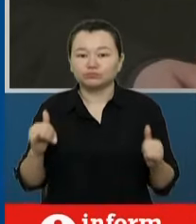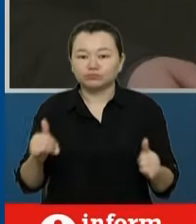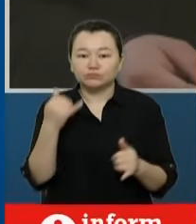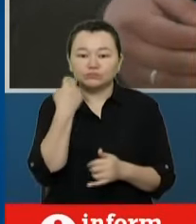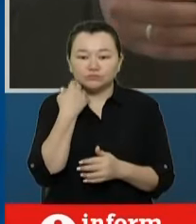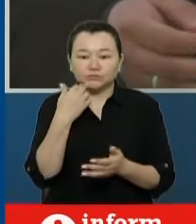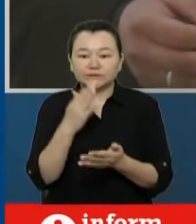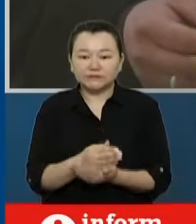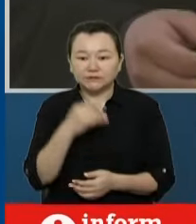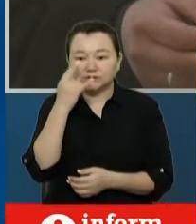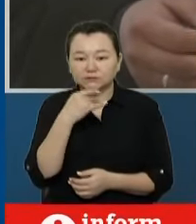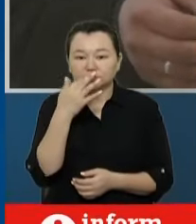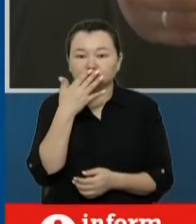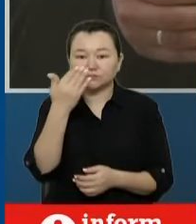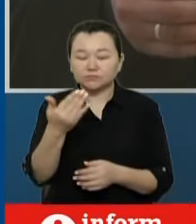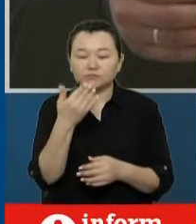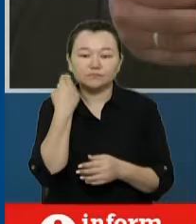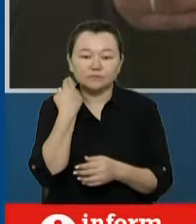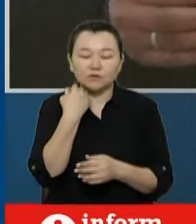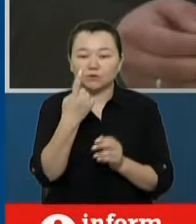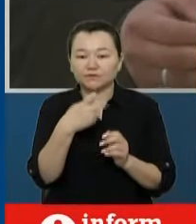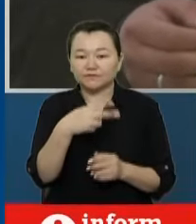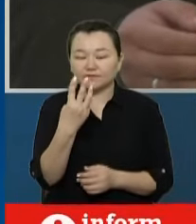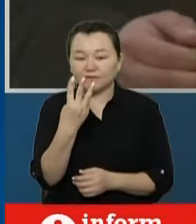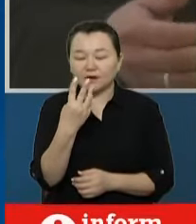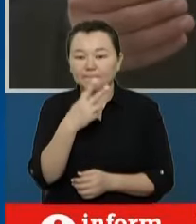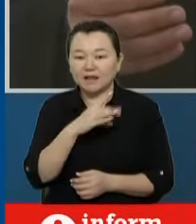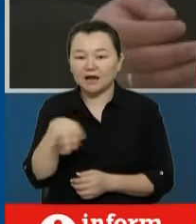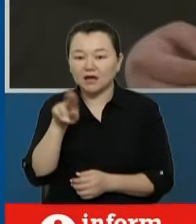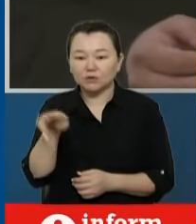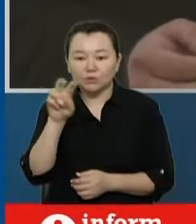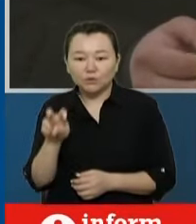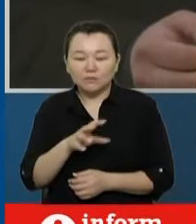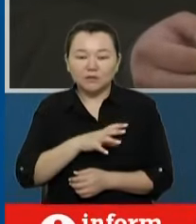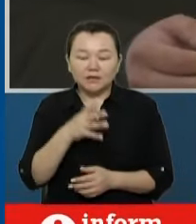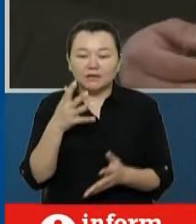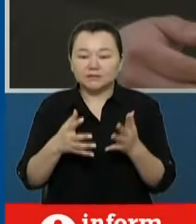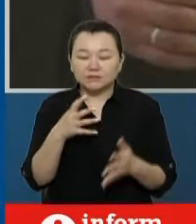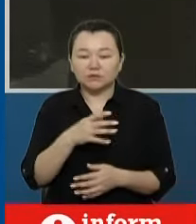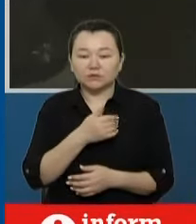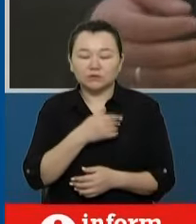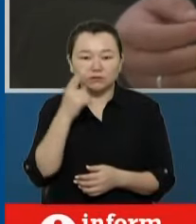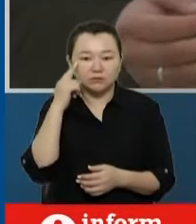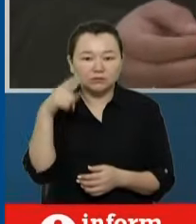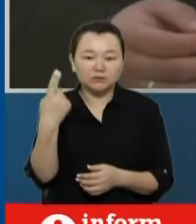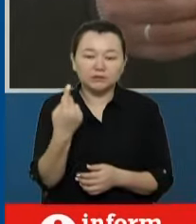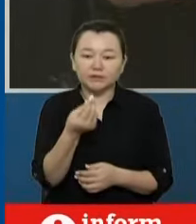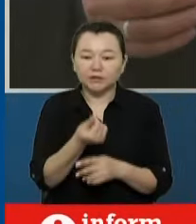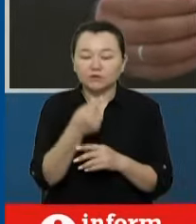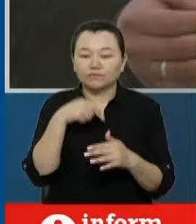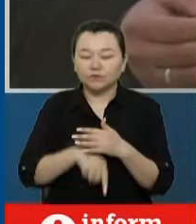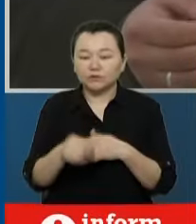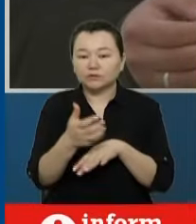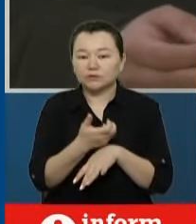ақиқат. Мәселен, қазір сыртқы қарыз шамамен 162 миллиард долларға жеткен. Я есте қалсаң естен тандырар сома, ал жалпы ішкөнім